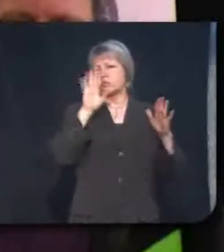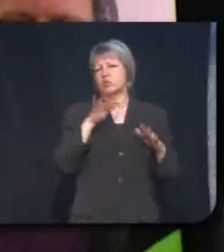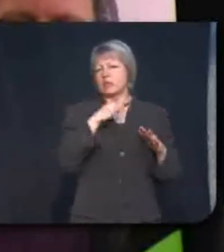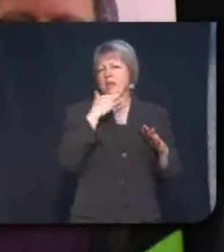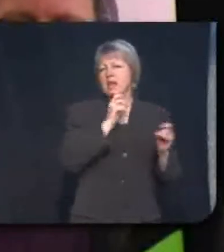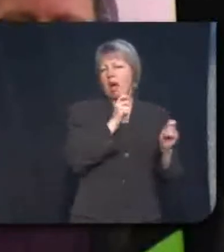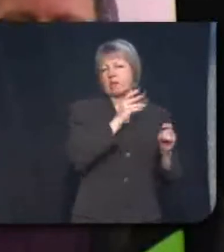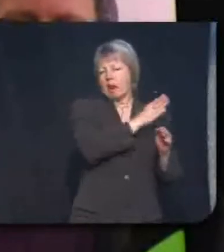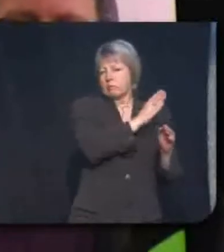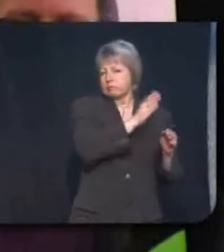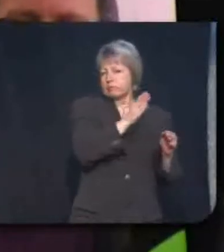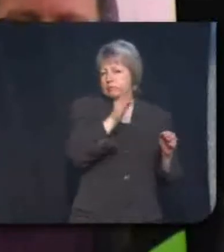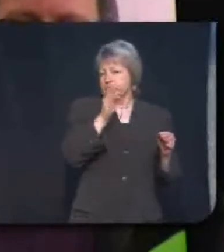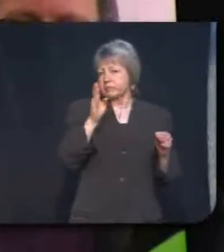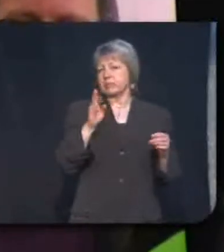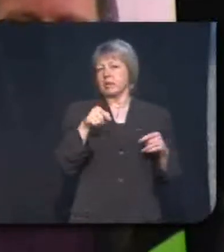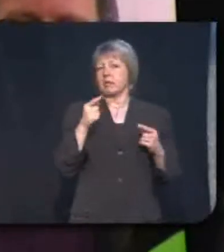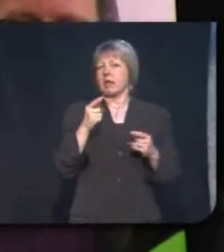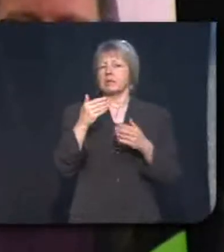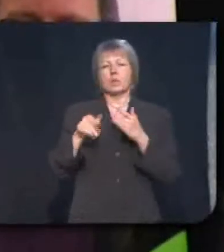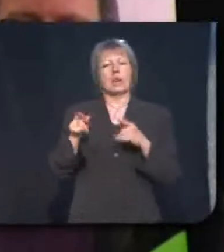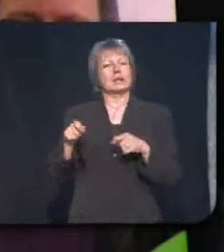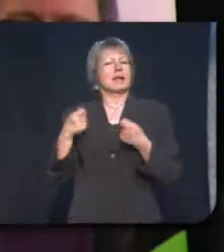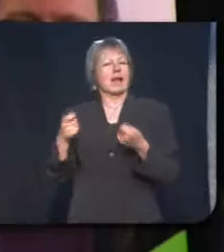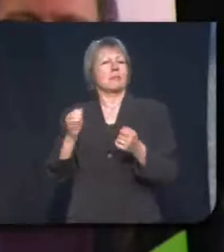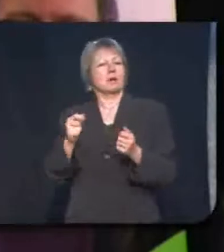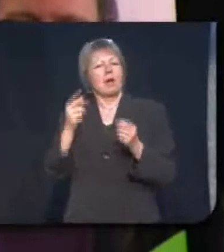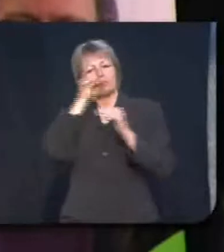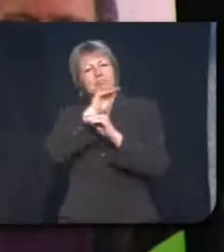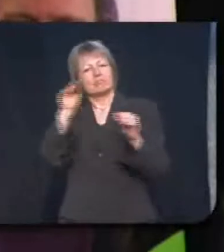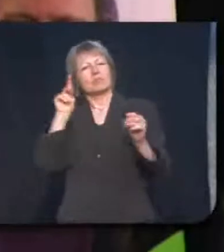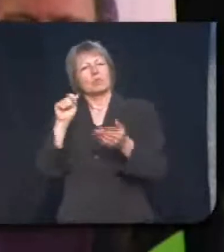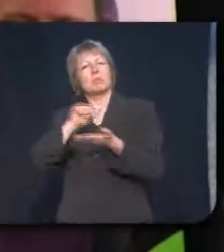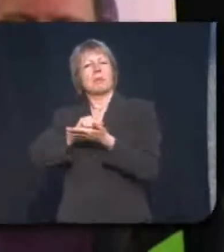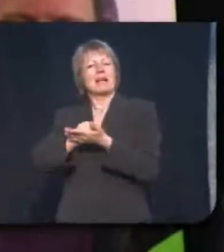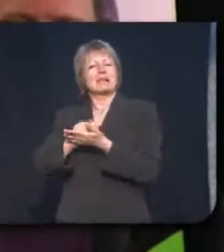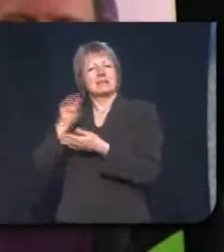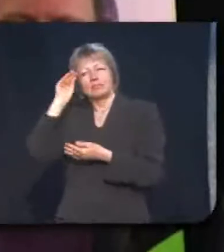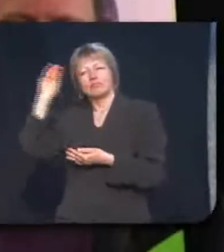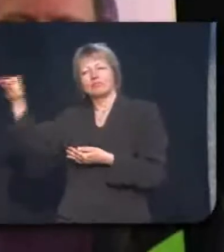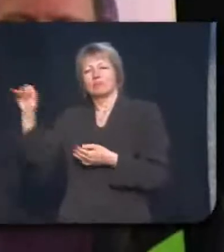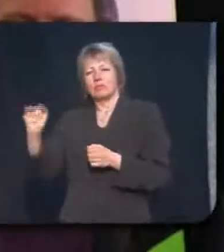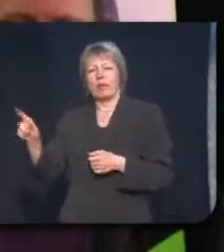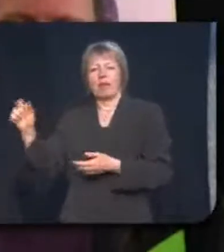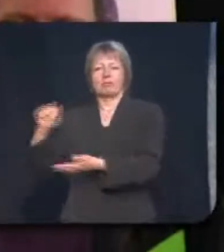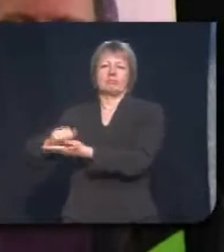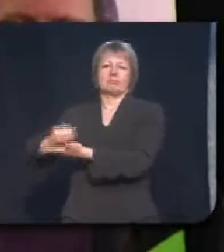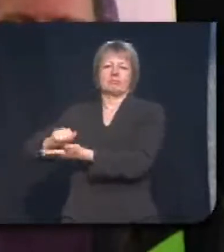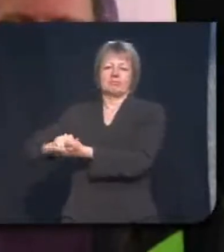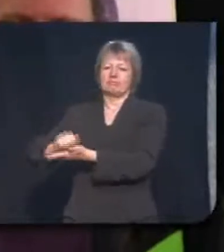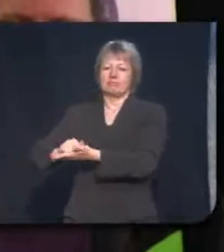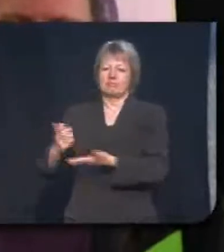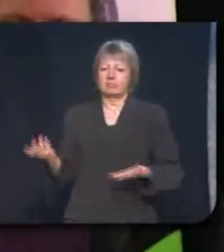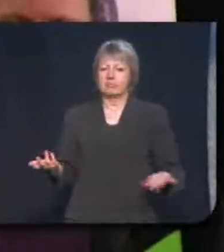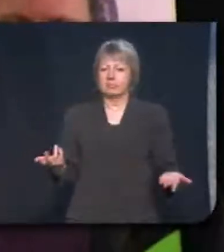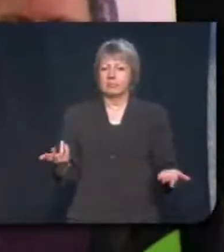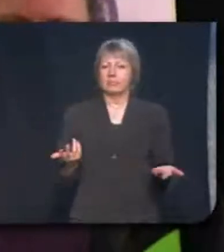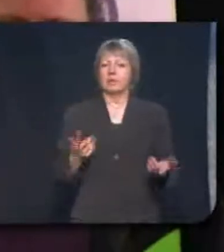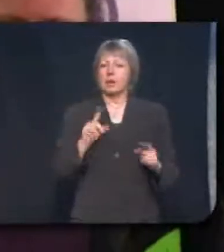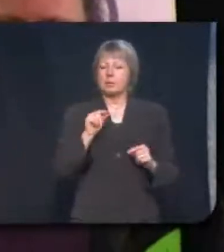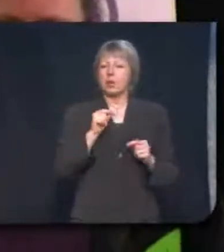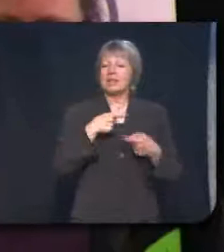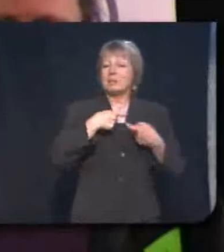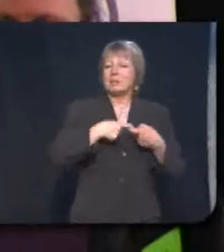dann kann man auch am Ende des äh Ergebnis gleichzeitig können das kann auch gleichzeitig in die Presse dann ist es so dass die Mitglieder